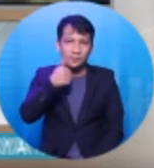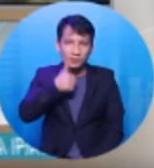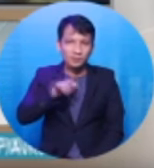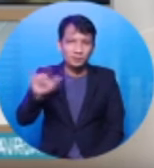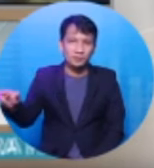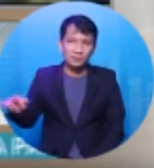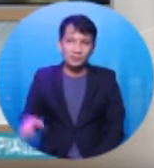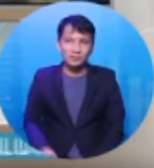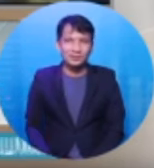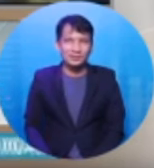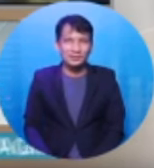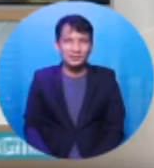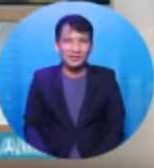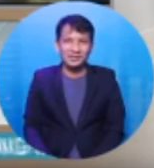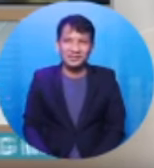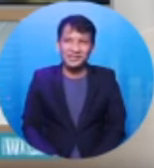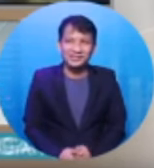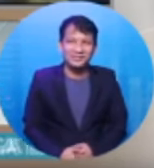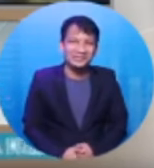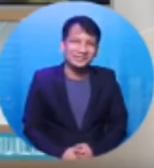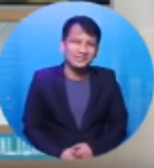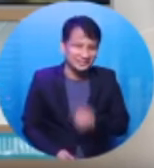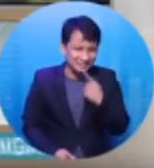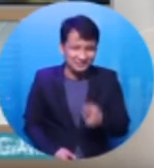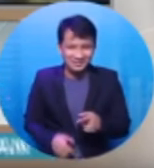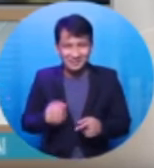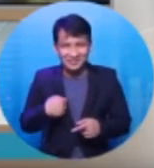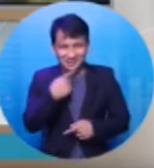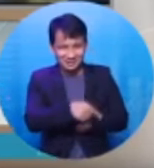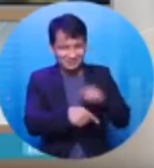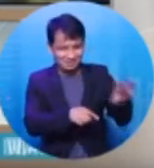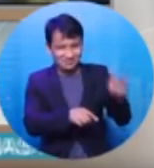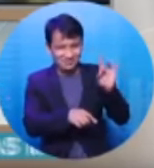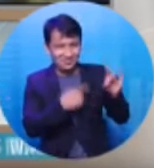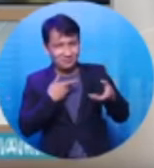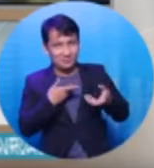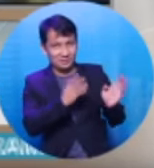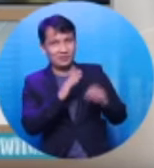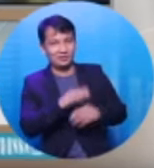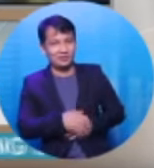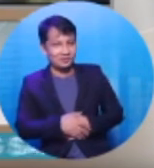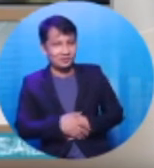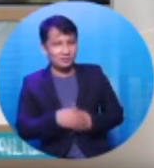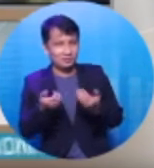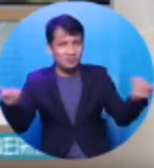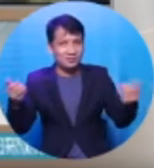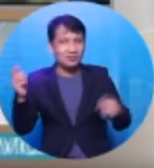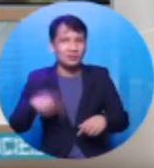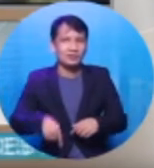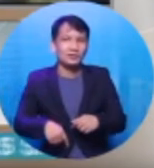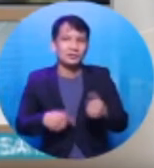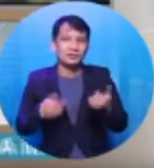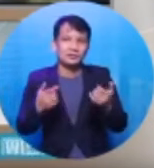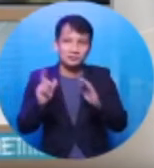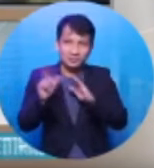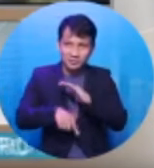yan, kay Rene Rose. Wow. Na mas pipiliin niya ako, so nagbigyan ko siya kasi wala na siya, hiwalay na sila. Tapos